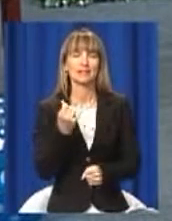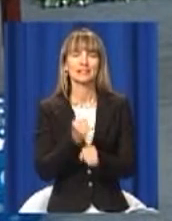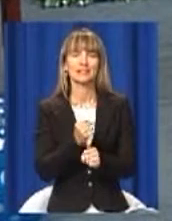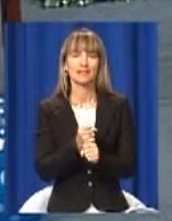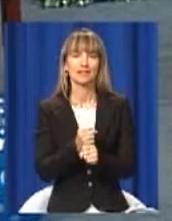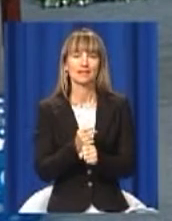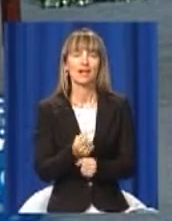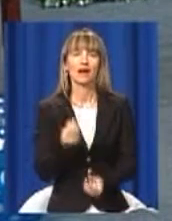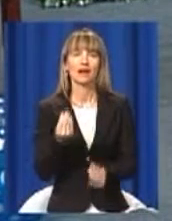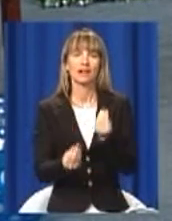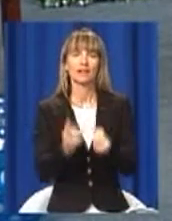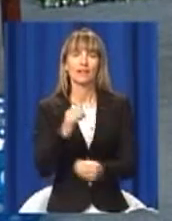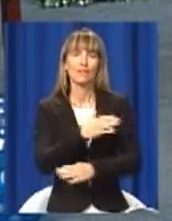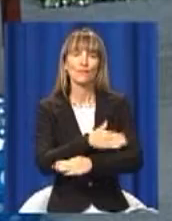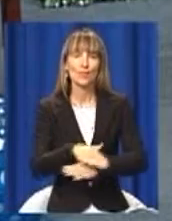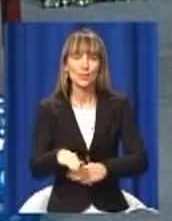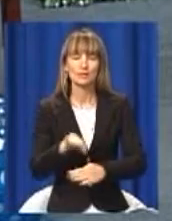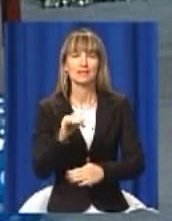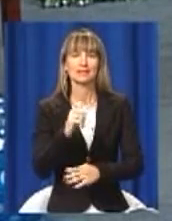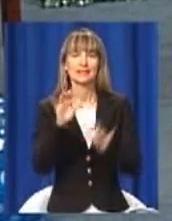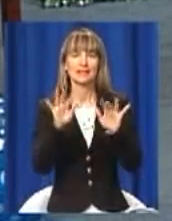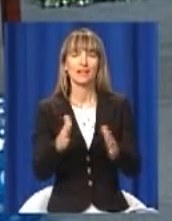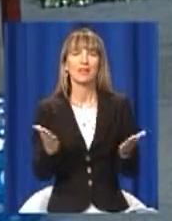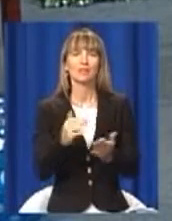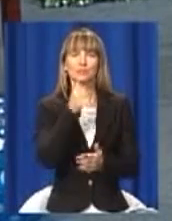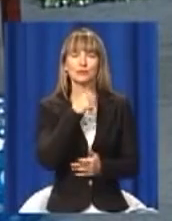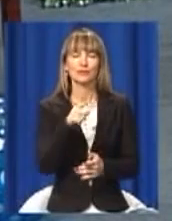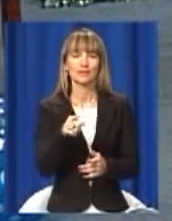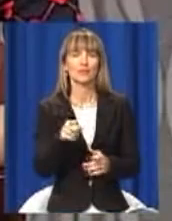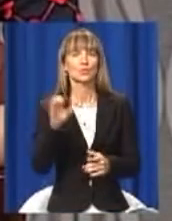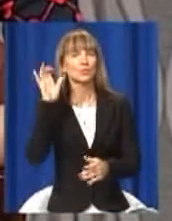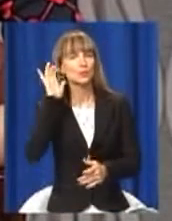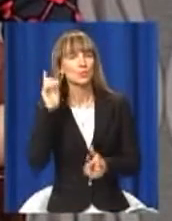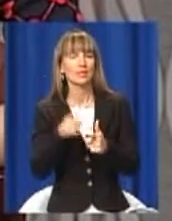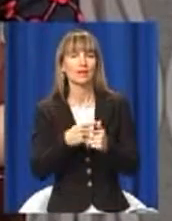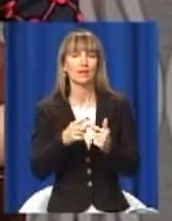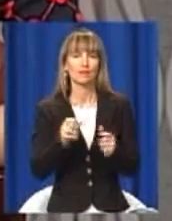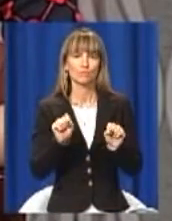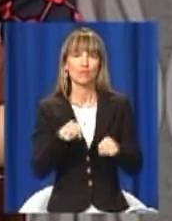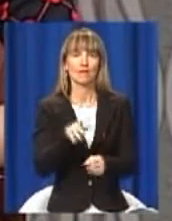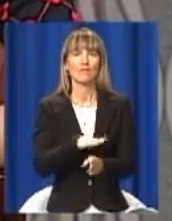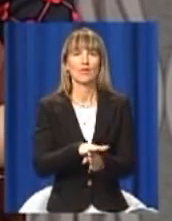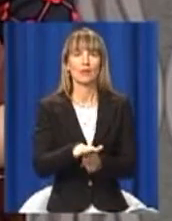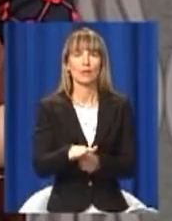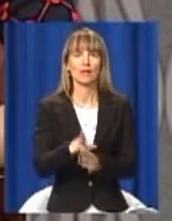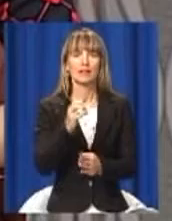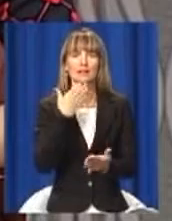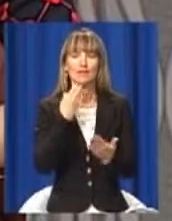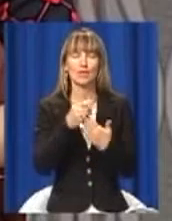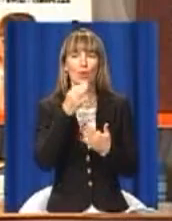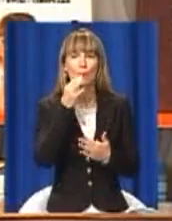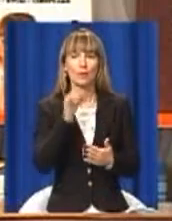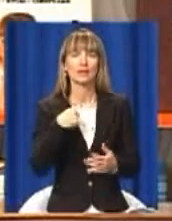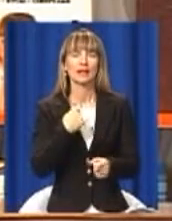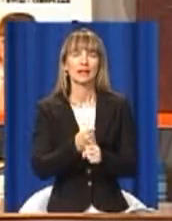створити, граючись на вулиці із снігом. Ти про які методи раніше слухала, або чула, або якісь, можливо, ти її виконувала, власне, на своєму досвіду? Я